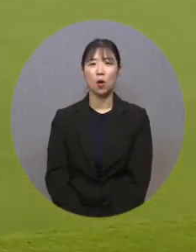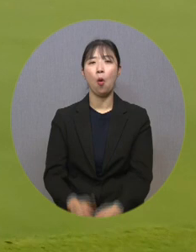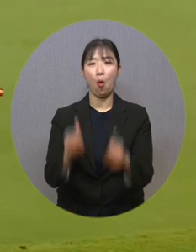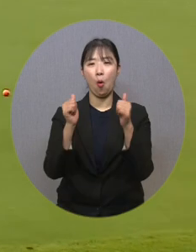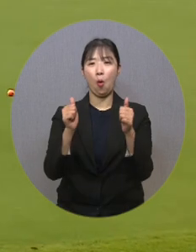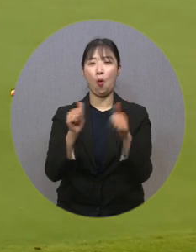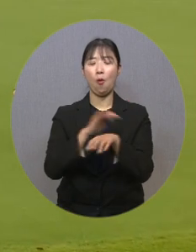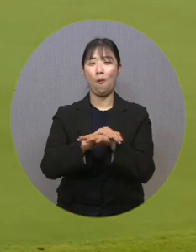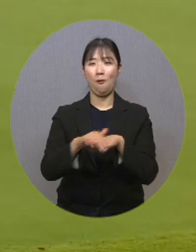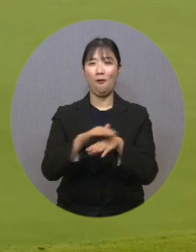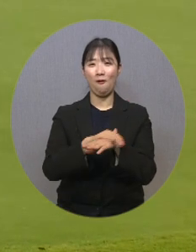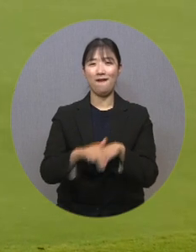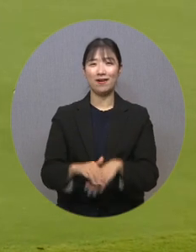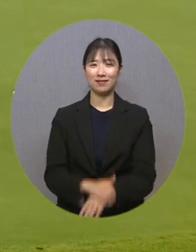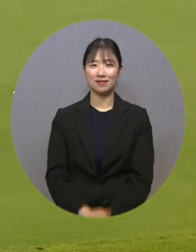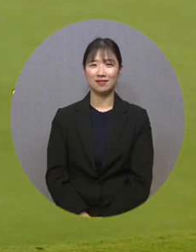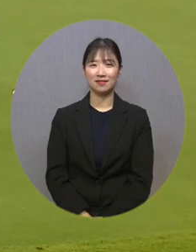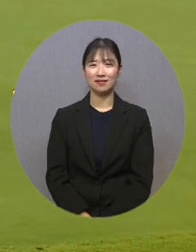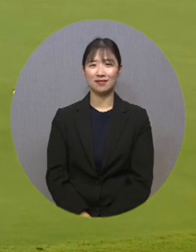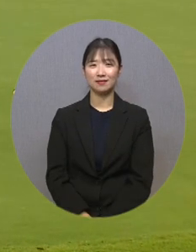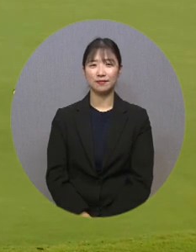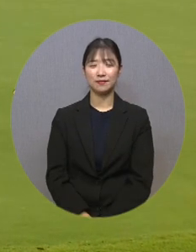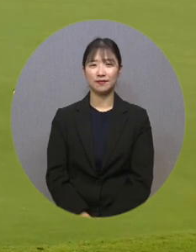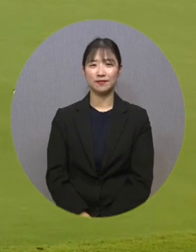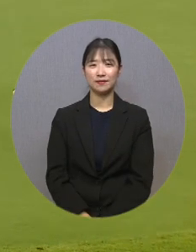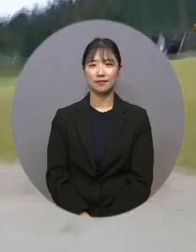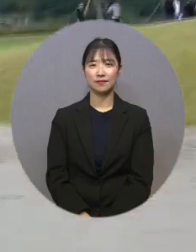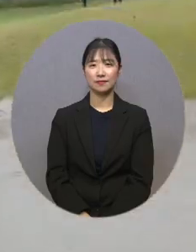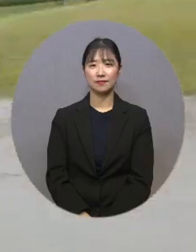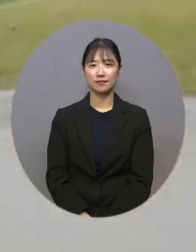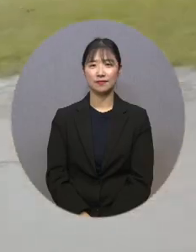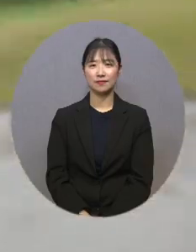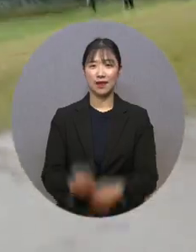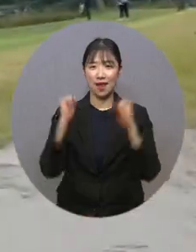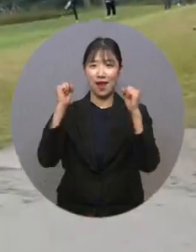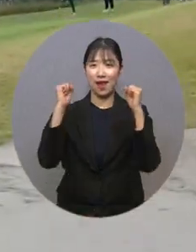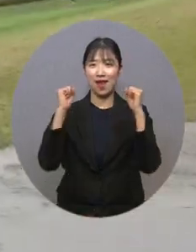와. 믿고 보는 1번이야 진짜. 믿고 보는 1번이야